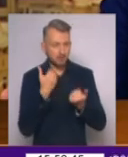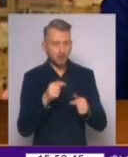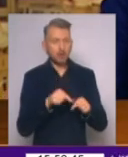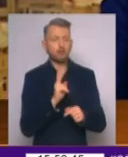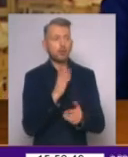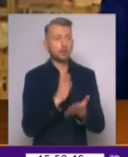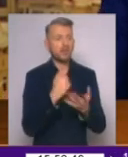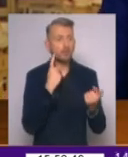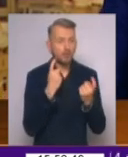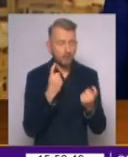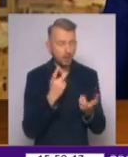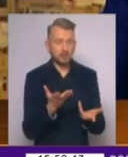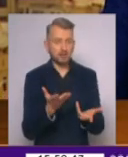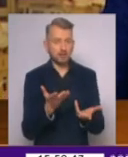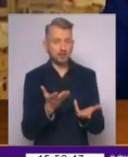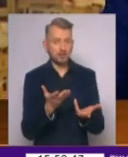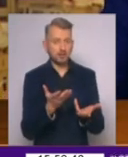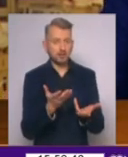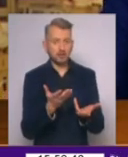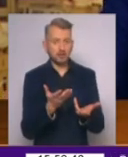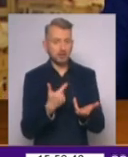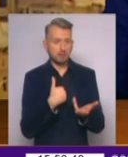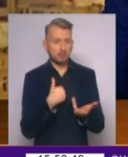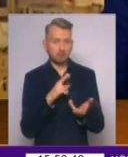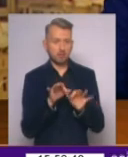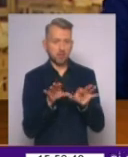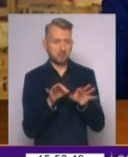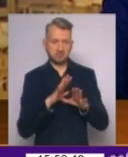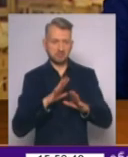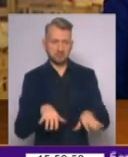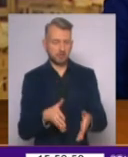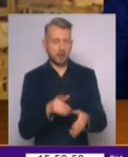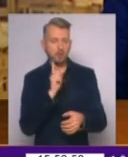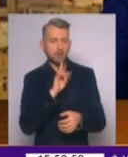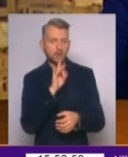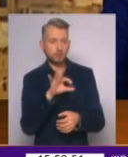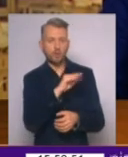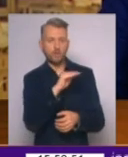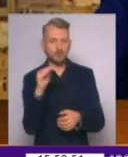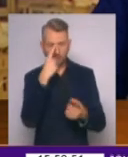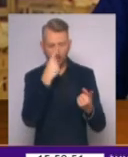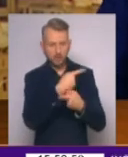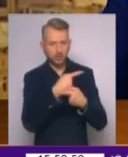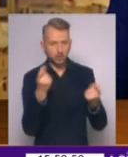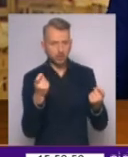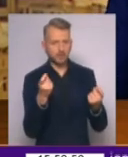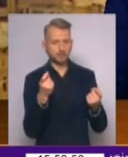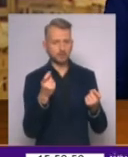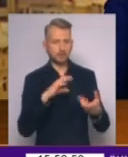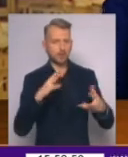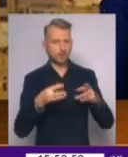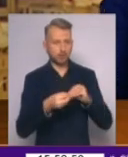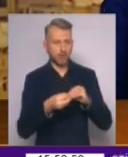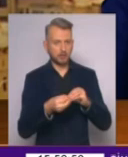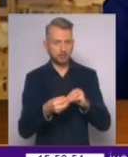когось є інформація, я би усунувся без надання будь-яких коментарів до того, поки не будуть офіційно оприлюднені